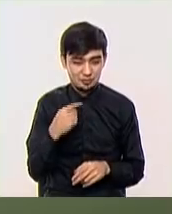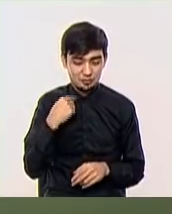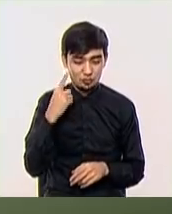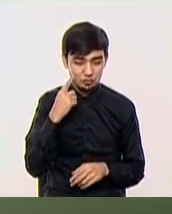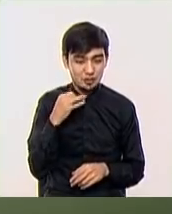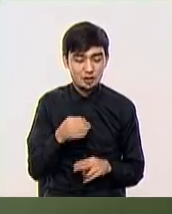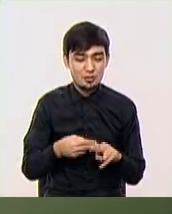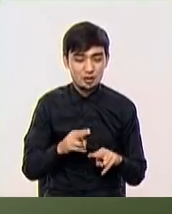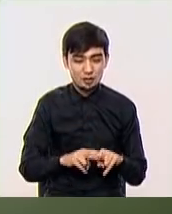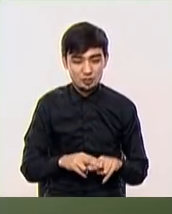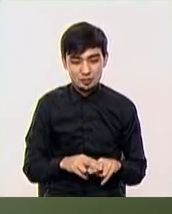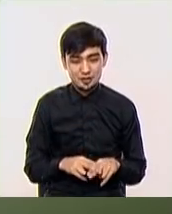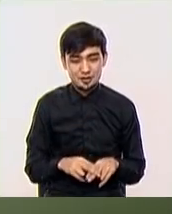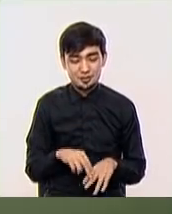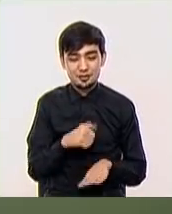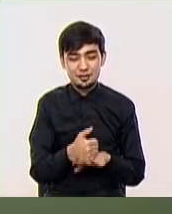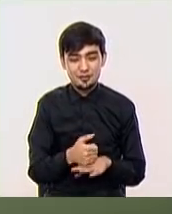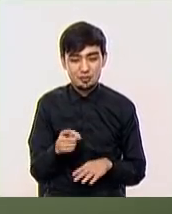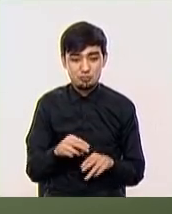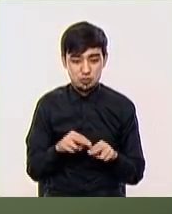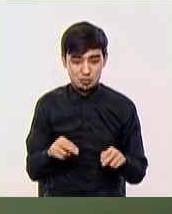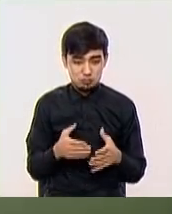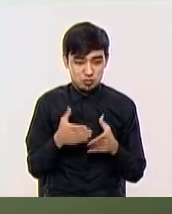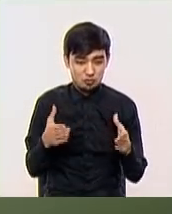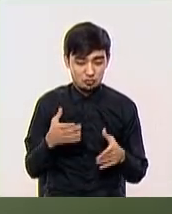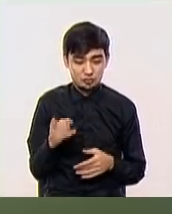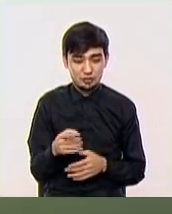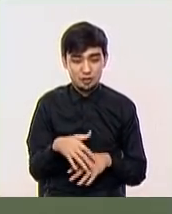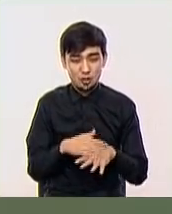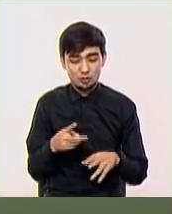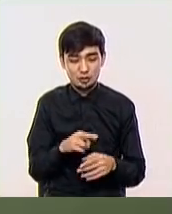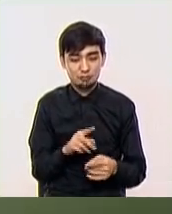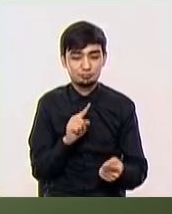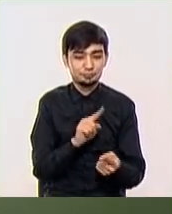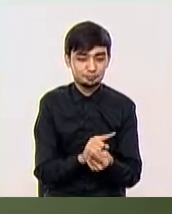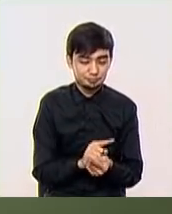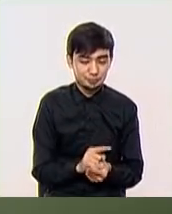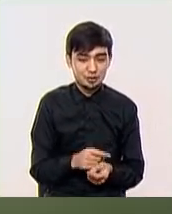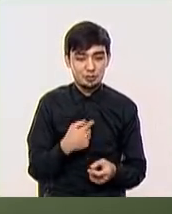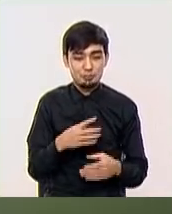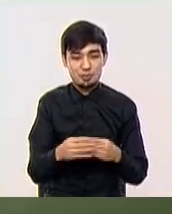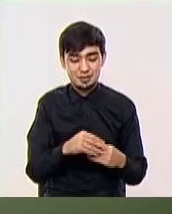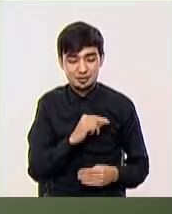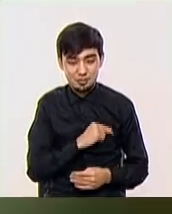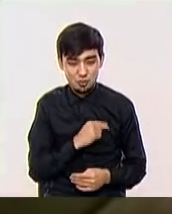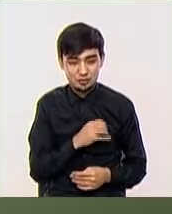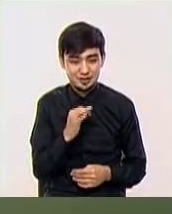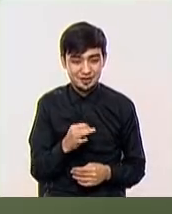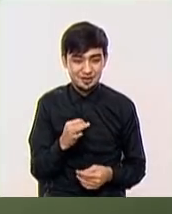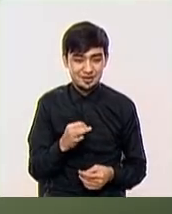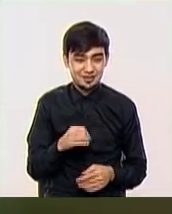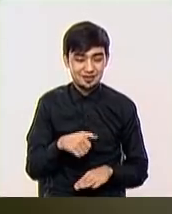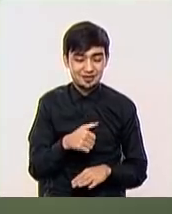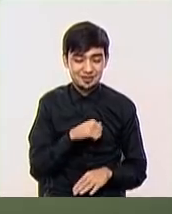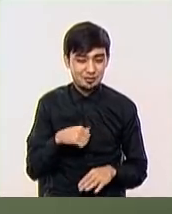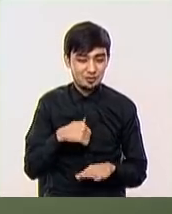oylaym. Sonduktan negizi mına eng ülken partiya, negizi halkka jakındap халыкпен бирге жумуш деп және де негізі